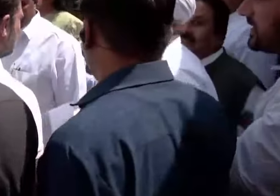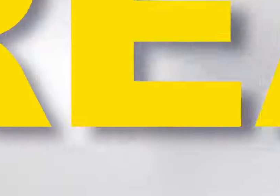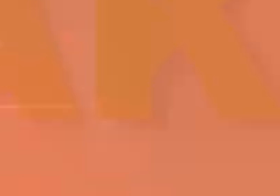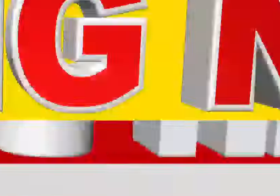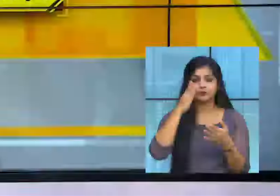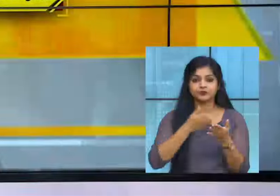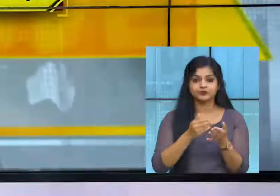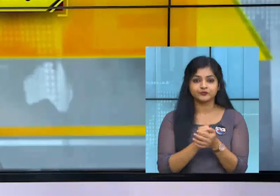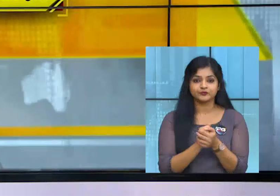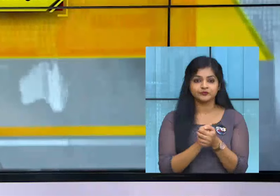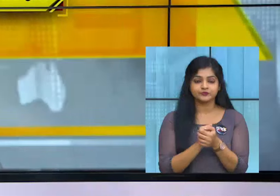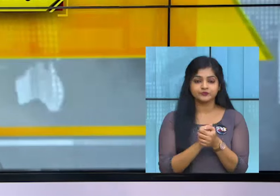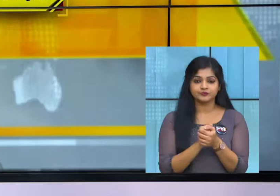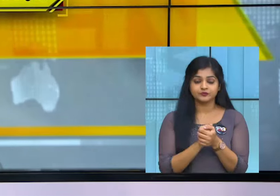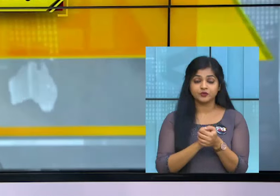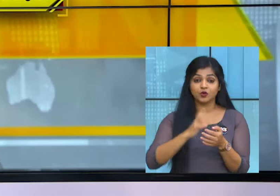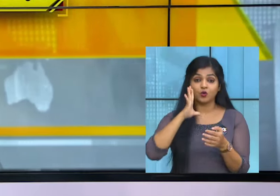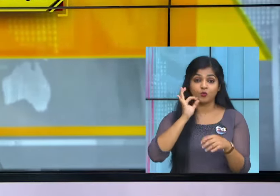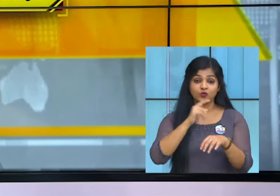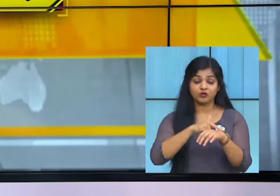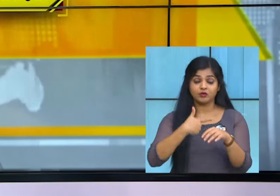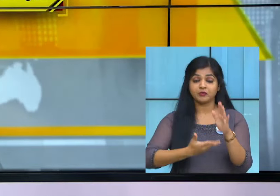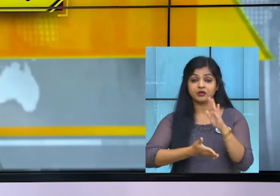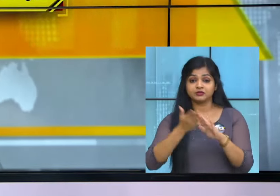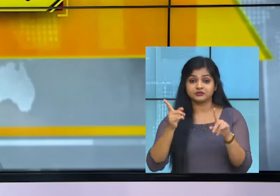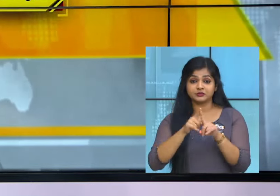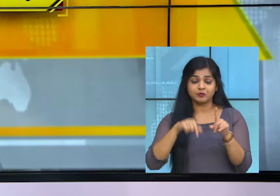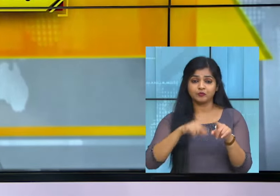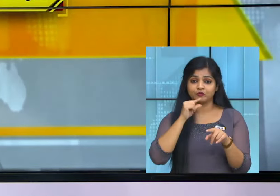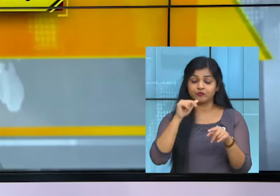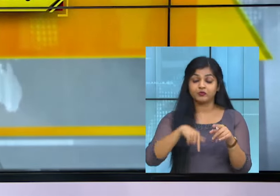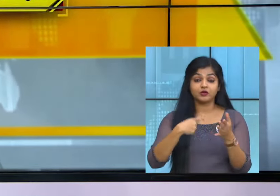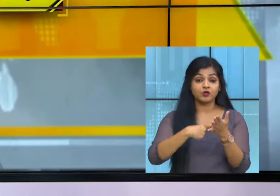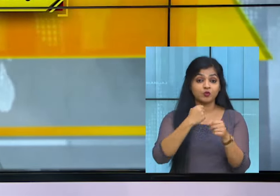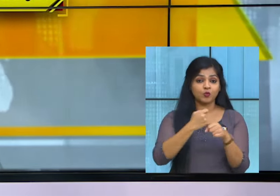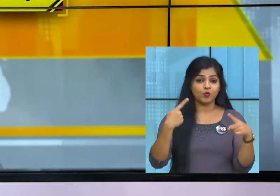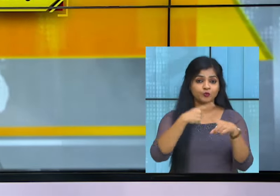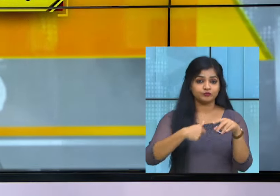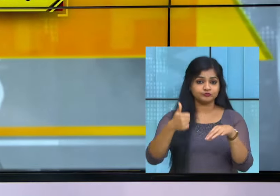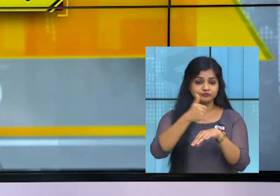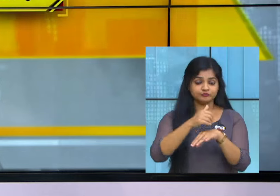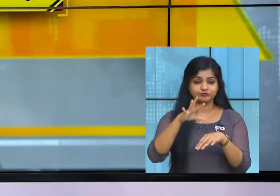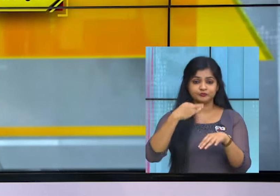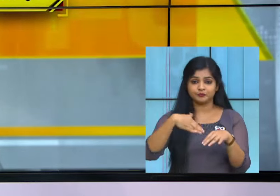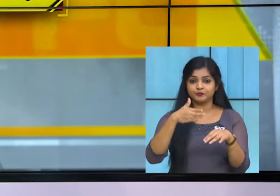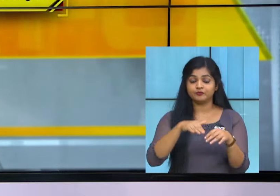ഘട്ടങ്ങളിൽ ചുമതലകളിൽ നിന്ന് ഒളിച്ചോടുന്നവൻ എന്ന ആരോപണങ്ങൾക്ക് പരിഹാസത്തിന് ഇനി ഇടയില്ല. രാഹുൽ ഗാന്ധി പ്രതിപക്ഷ നേതൃസ്ഥാനത്തേക്ക് എത്തുകയാണ്. അതിന്റെ